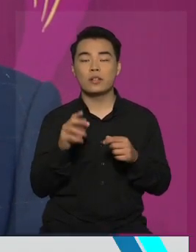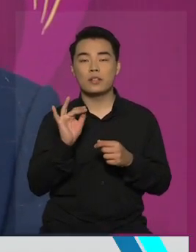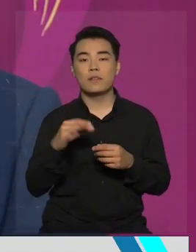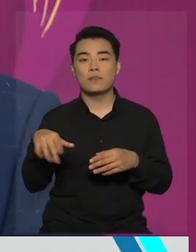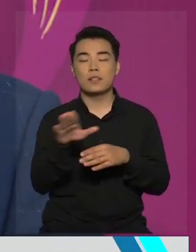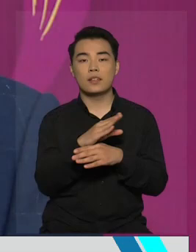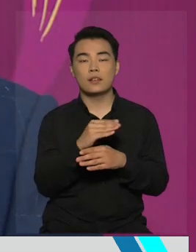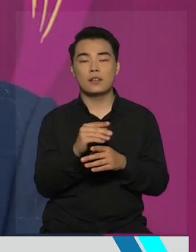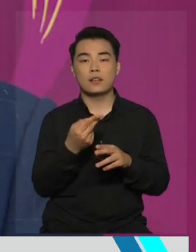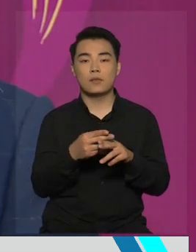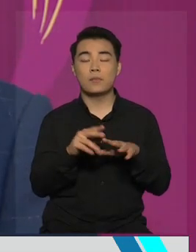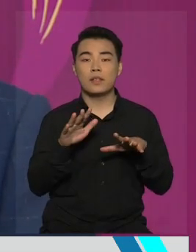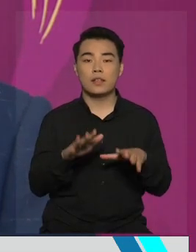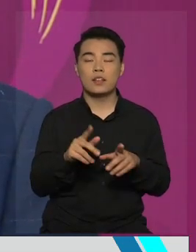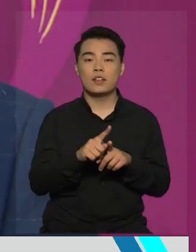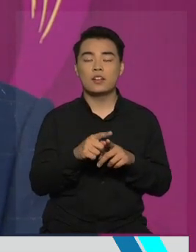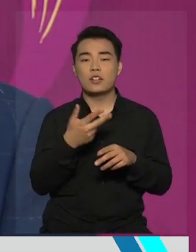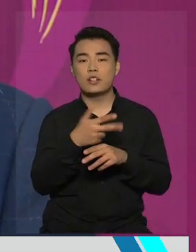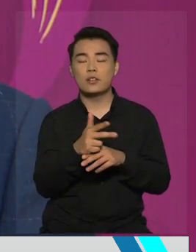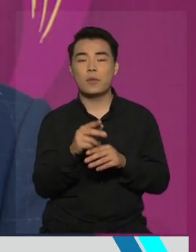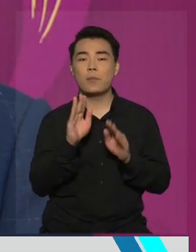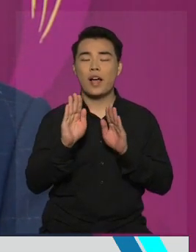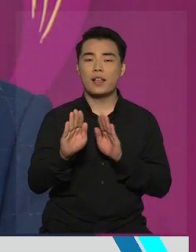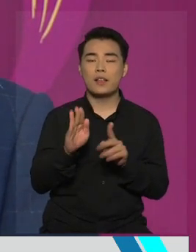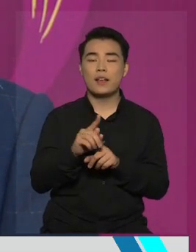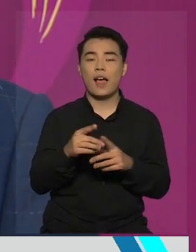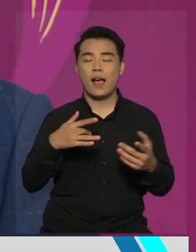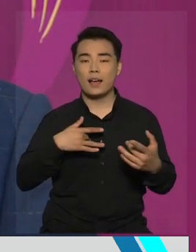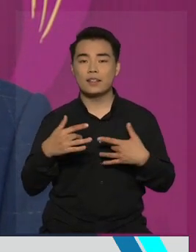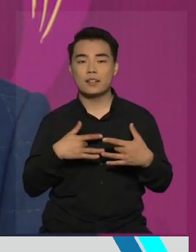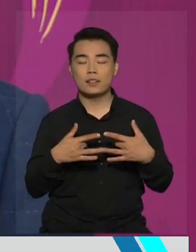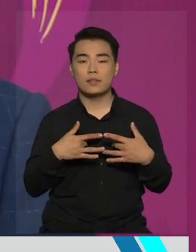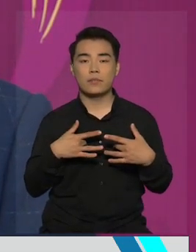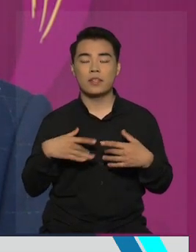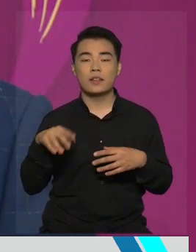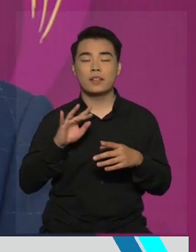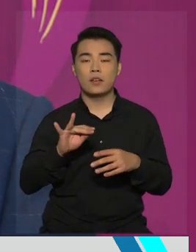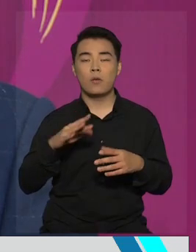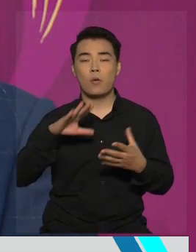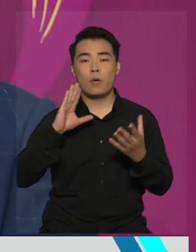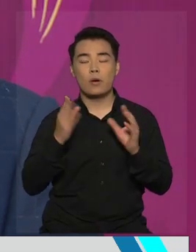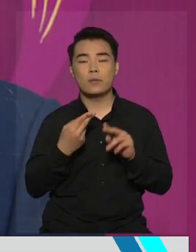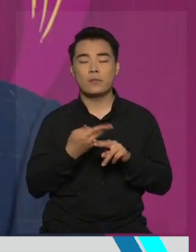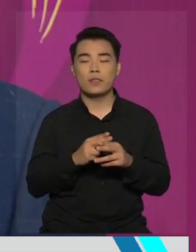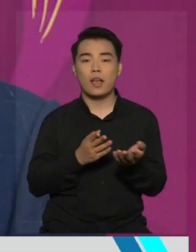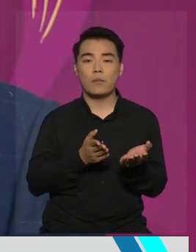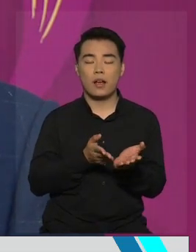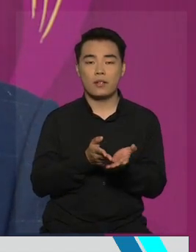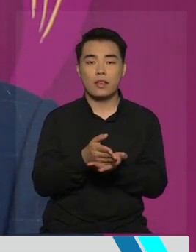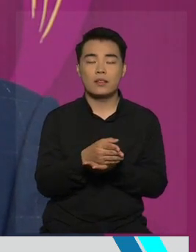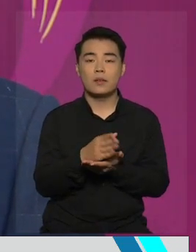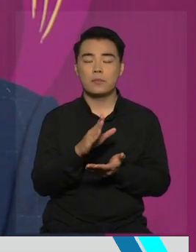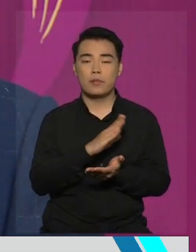весь комплекс, это и режиссер, постановщики, и актрисы, и в целом всю отрасль. Я думаю,